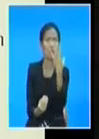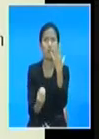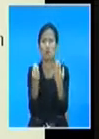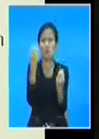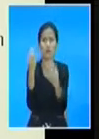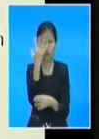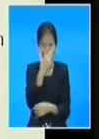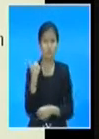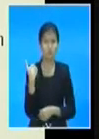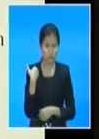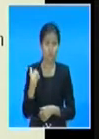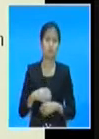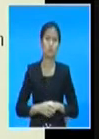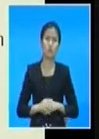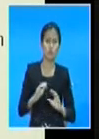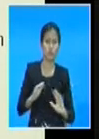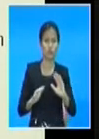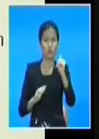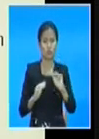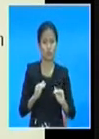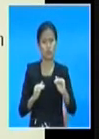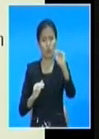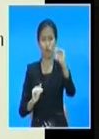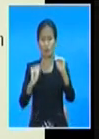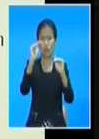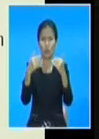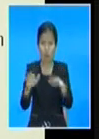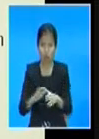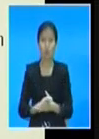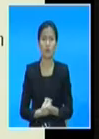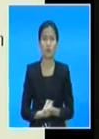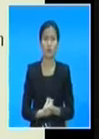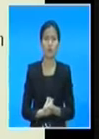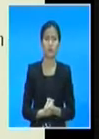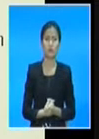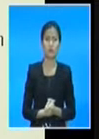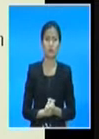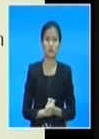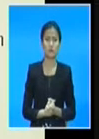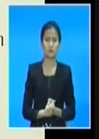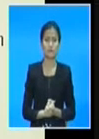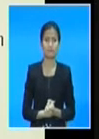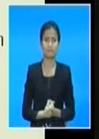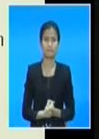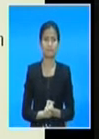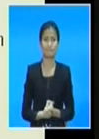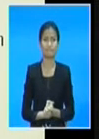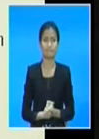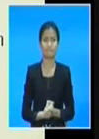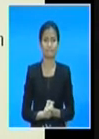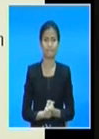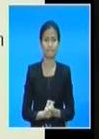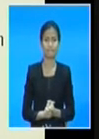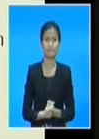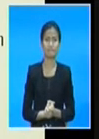เอามาดูได้เลยนะท่านรองประธานท่านที่2ก็เคยเป็นผู้ในการสงบประมา